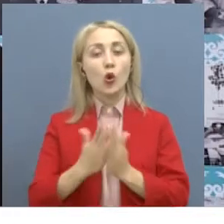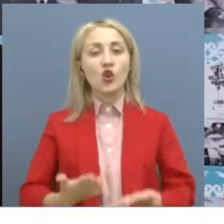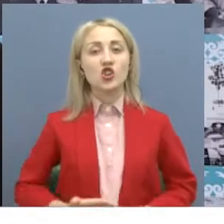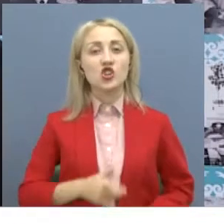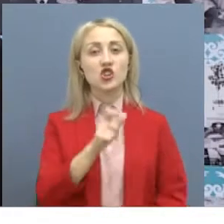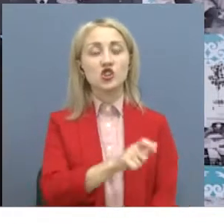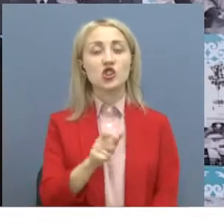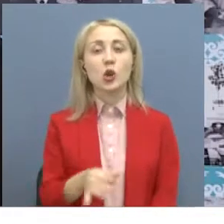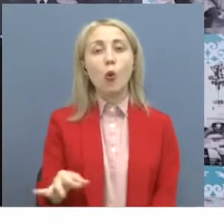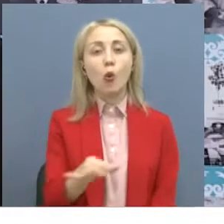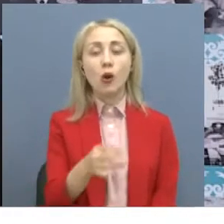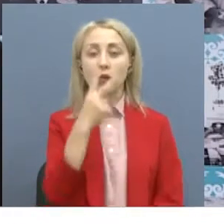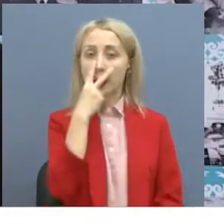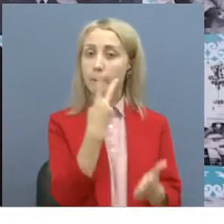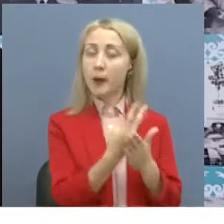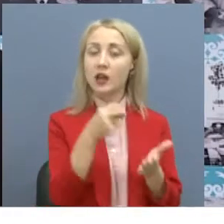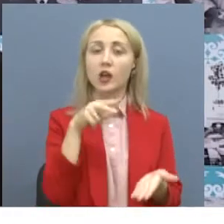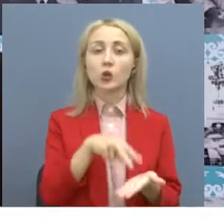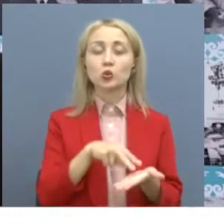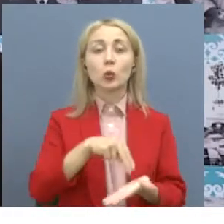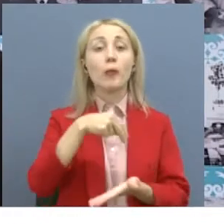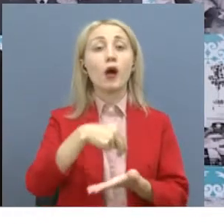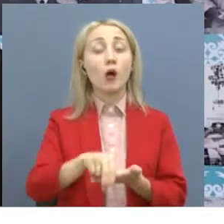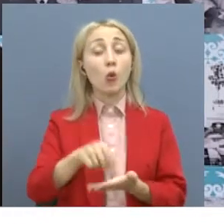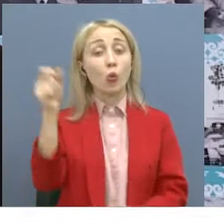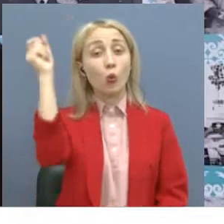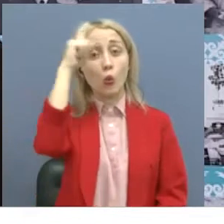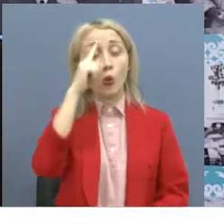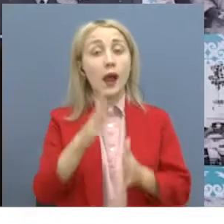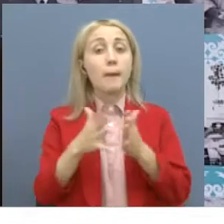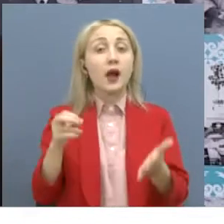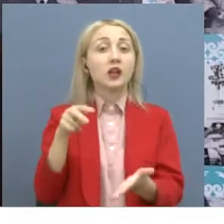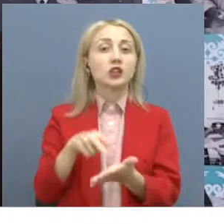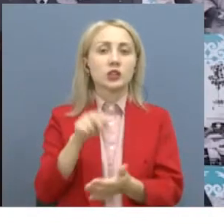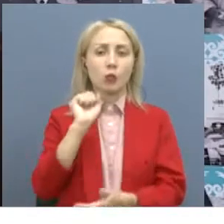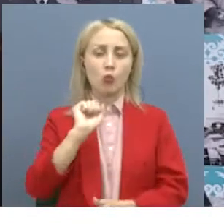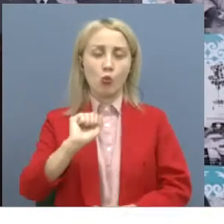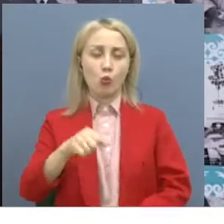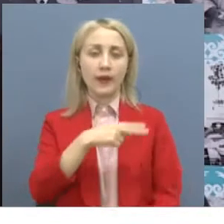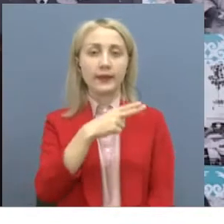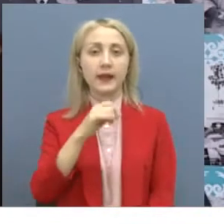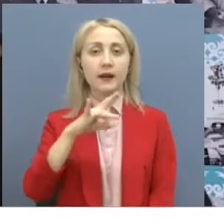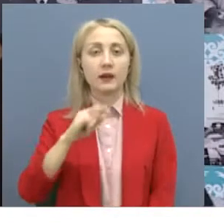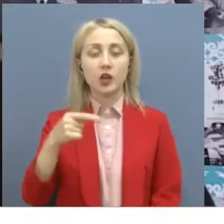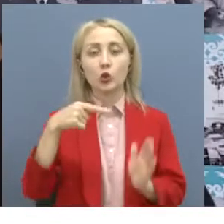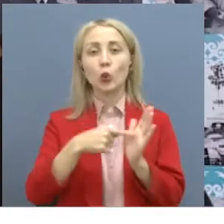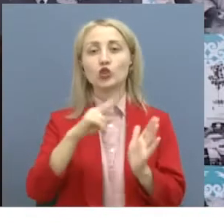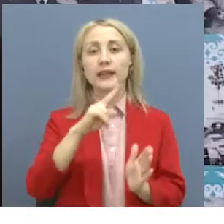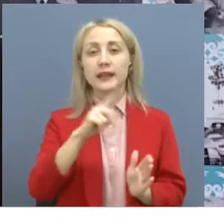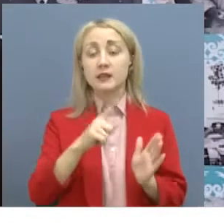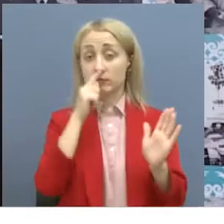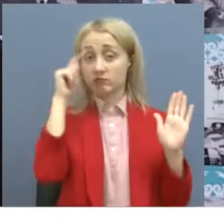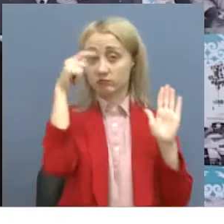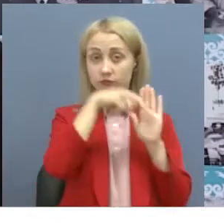Өңір тұрғындарын дәрі-дәрмек сатып алғанда оның бағасына назар аударуға шақырамыз. Медикаменттердің шекті бағасын дәрі.кз